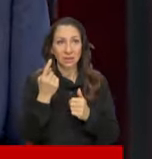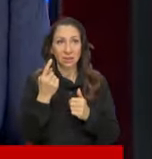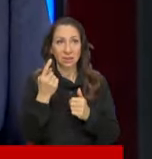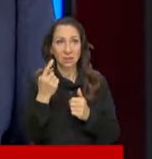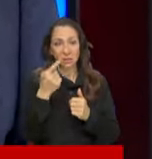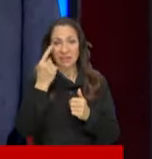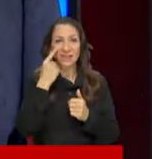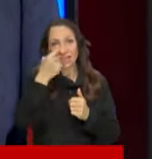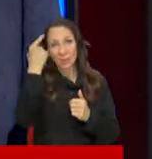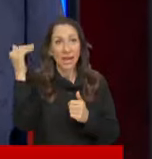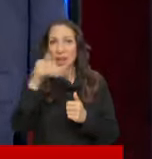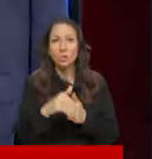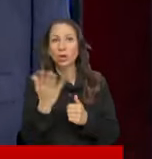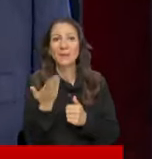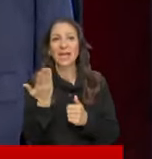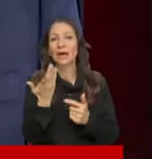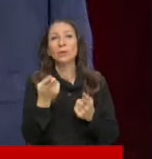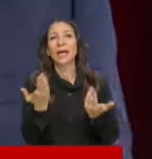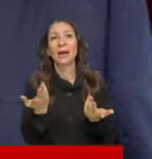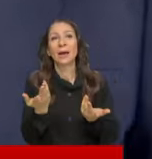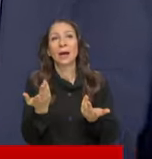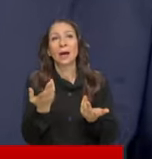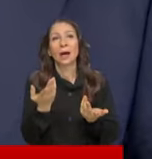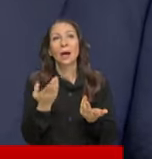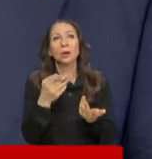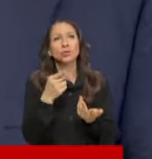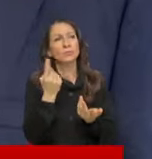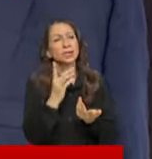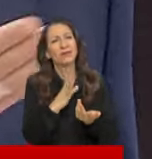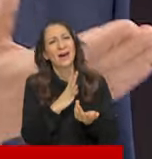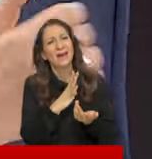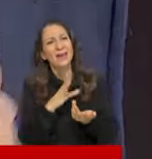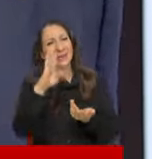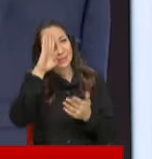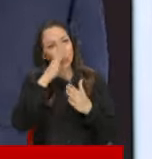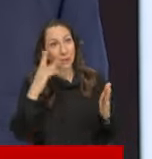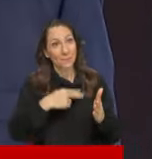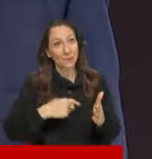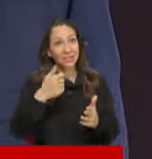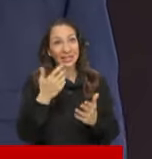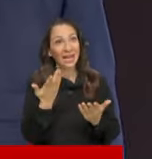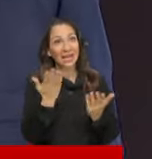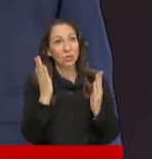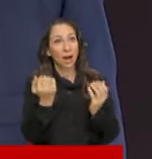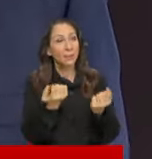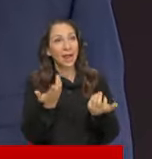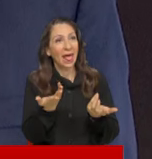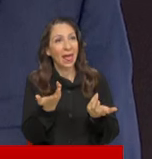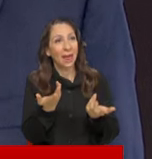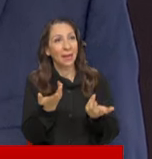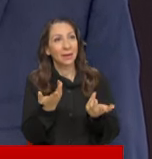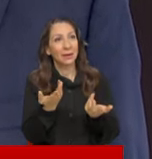imkanla devlet imkanlarıyla geliyorsa mesela nedir Adalet Yani şöyle bir şey var şimdi İstanbul Büyükşehir baz neyle gidiyor hangi araçla